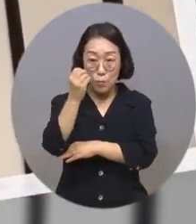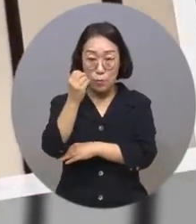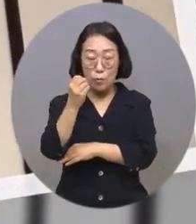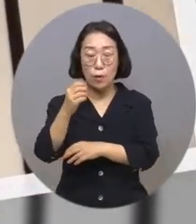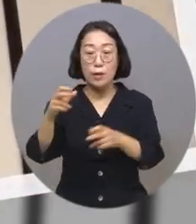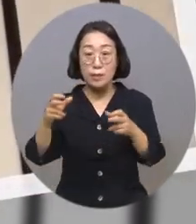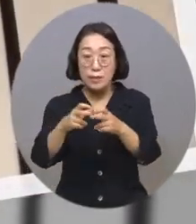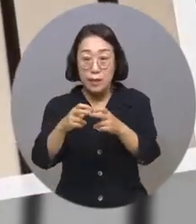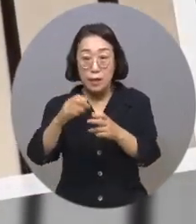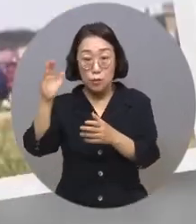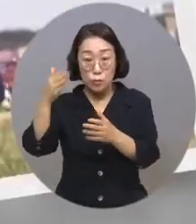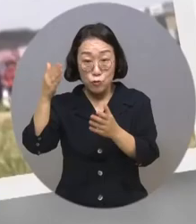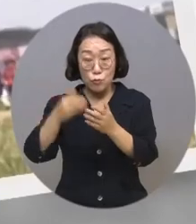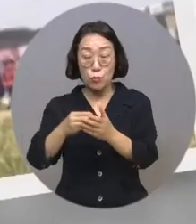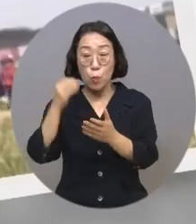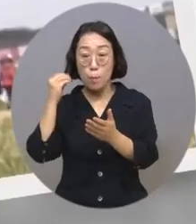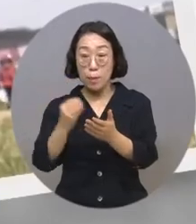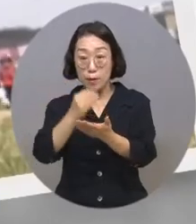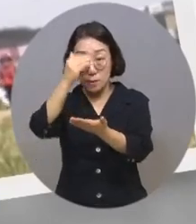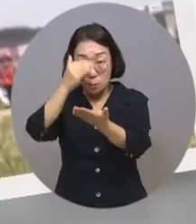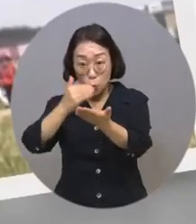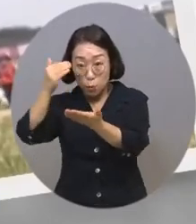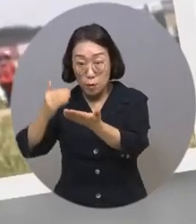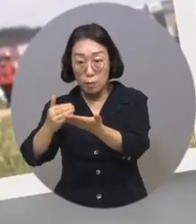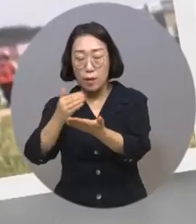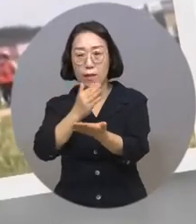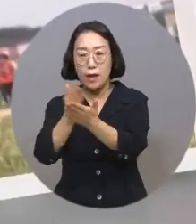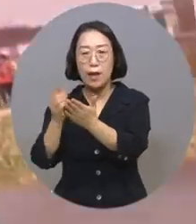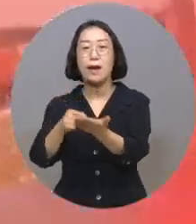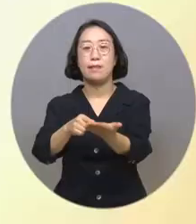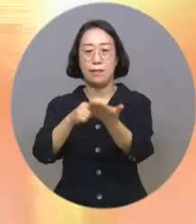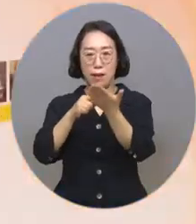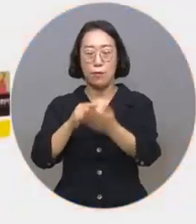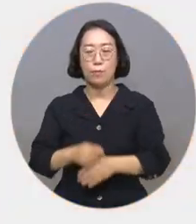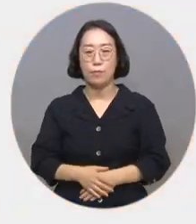웰페어뉴스 홈페이지를 통해 보다 다양한 소식을 접할 수 있습니다.